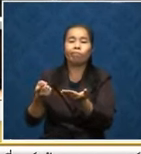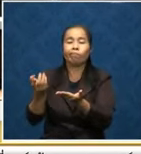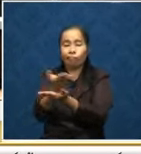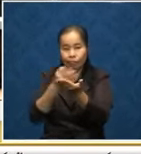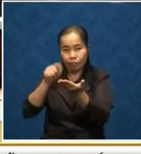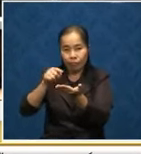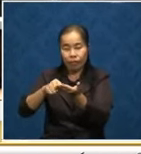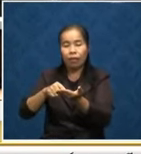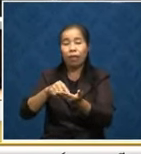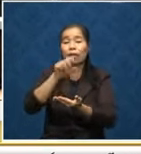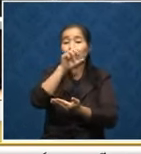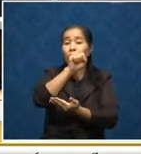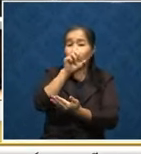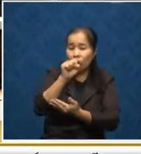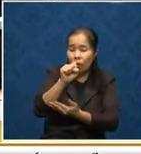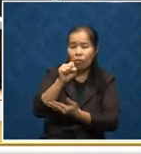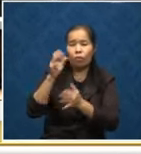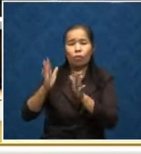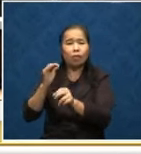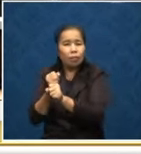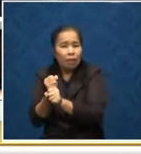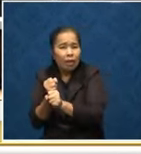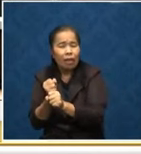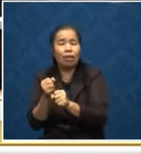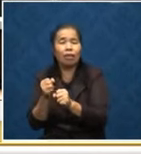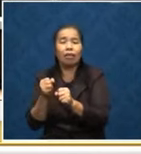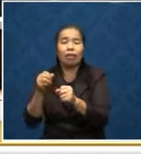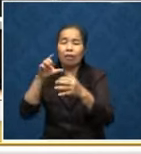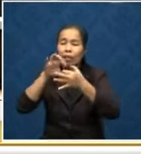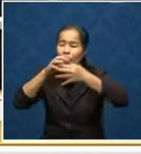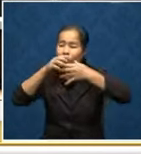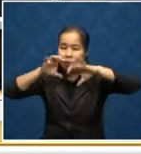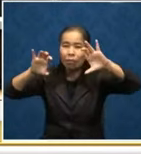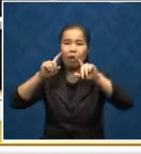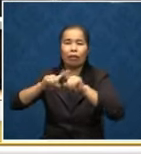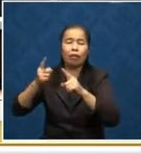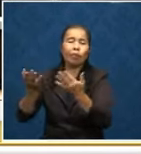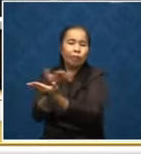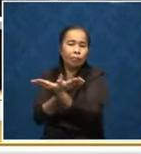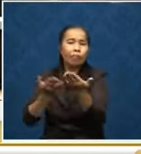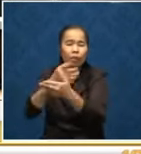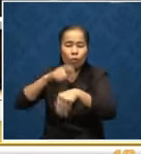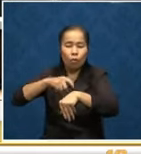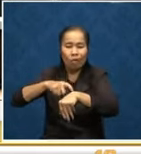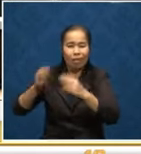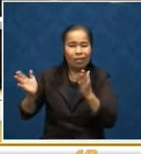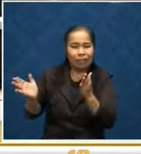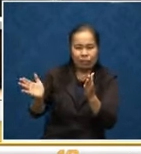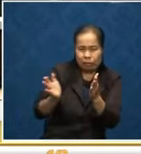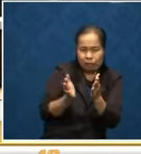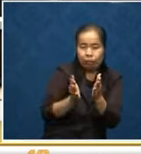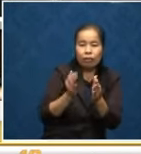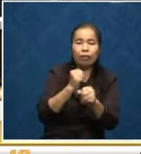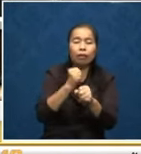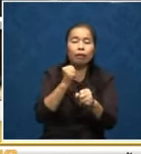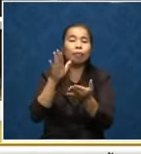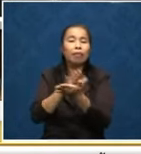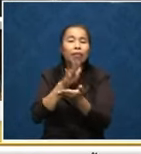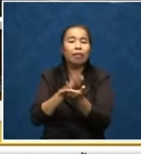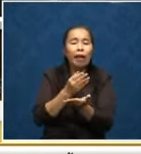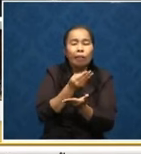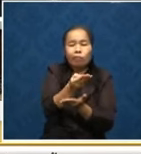นของสภาผู้แทนราษฎรเองแล้วก็ในส่วนของที่เกี่ยวข้องกับทางรัฐบาลเนี่ยเพื่อที่จะได้ร่นระยะเวลาในการที่จะต้องทำเอกสาร